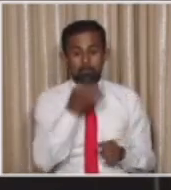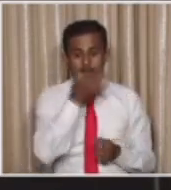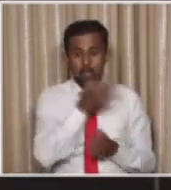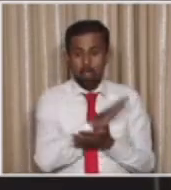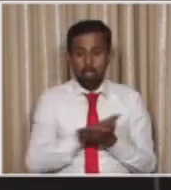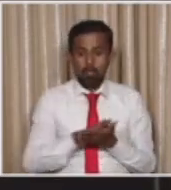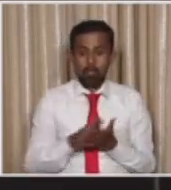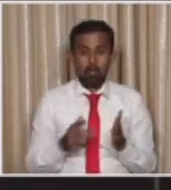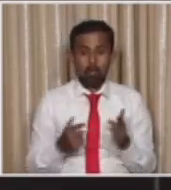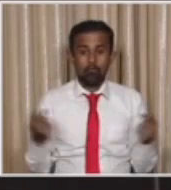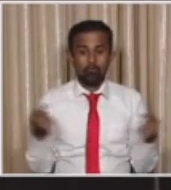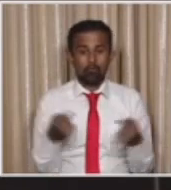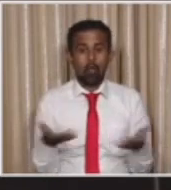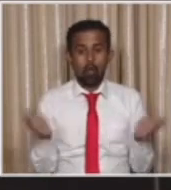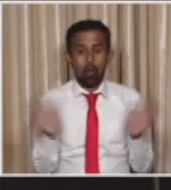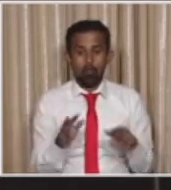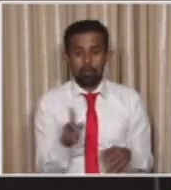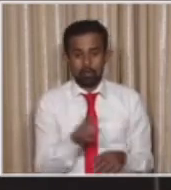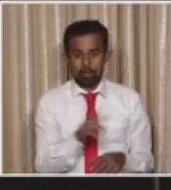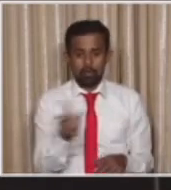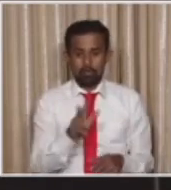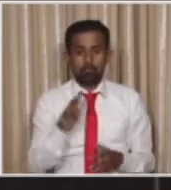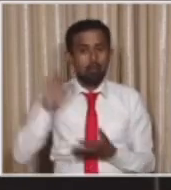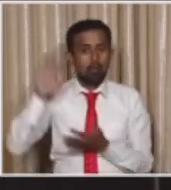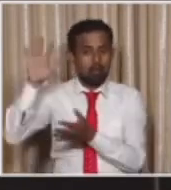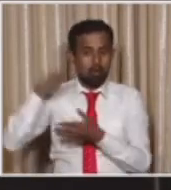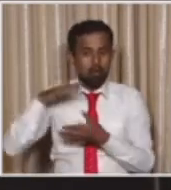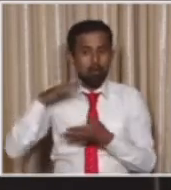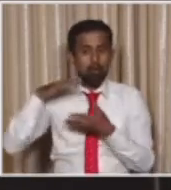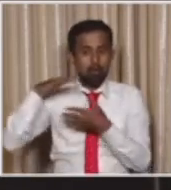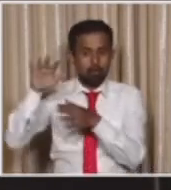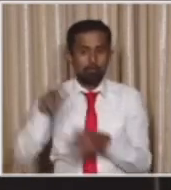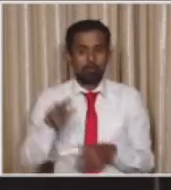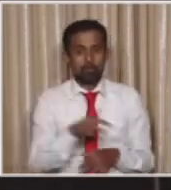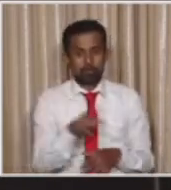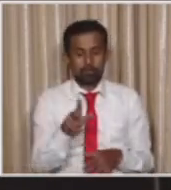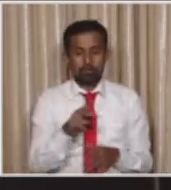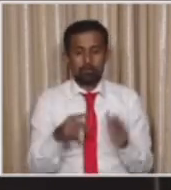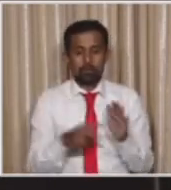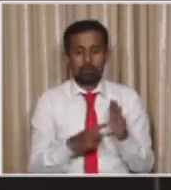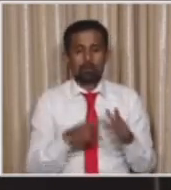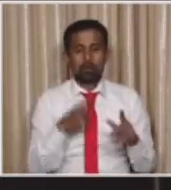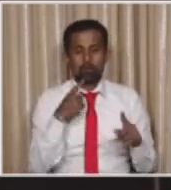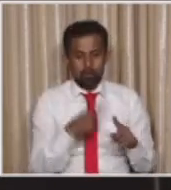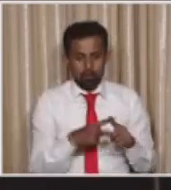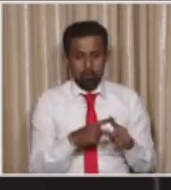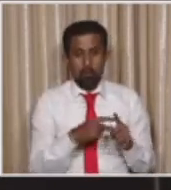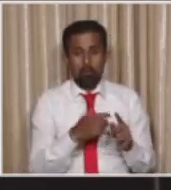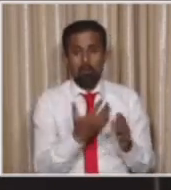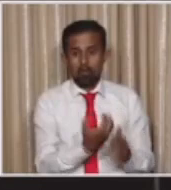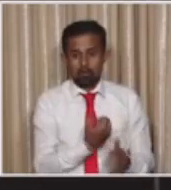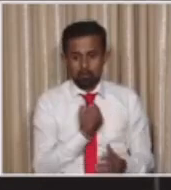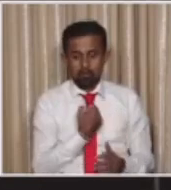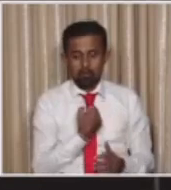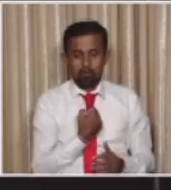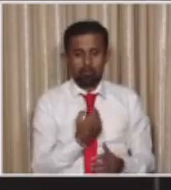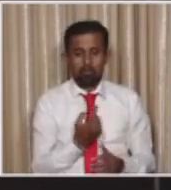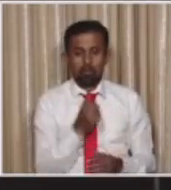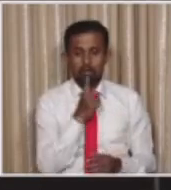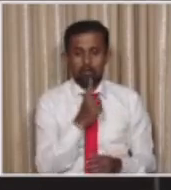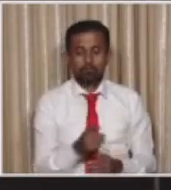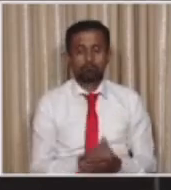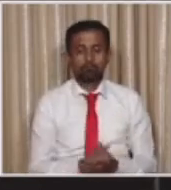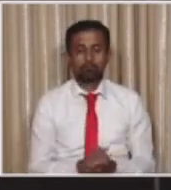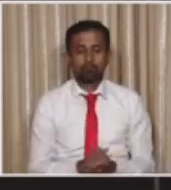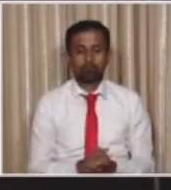මේ දෙකෙන්ම කරලා තියෙන්නේ අපනයන් සහ ආනයන කරන ගමන් ඒ සම්බන්ධයෙන් බදු අය කරගේ ගන්න එකක් ගැනත් ඉතා විශේෂයෙන් සඳහන් කරලා